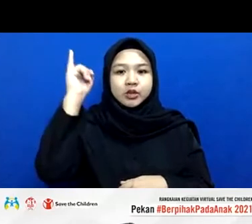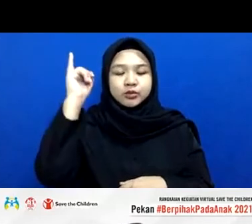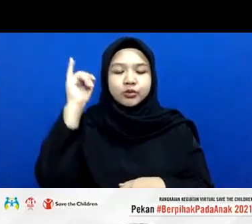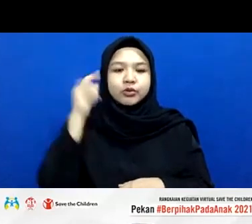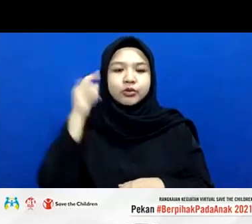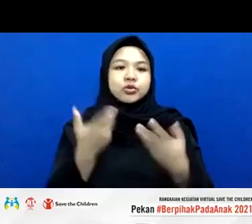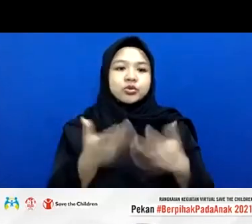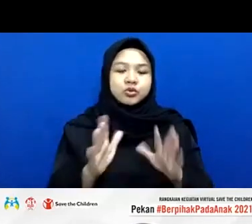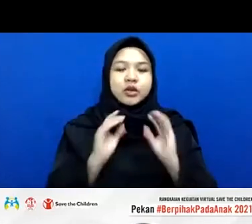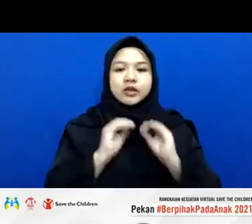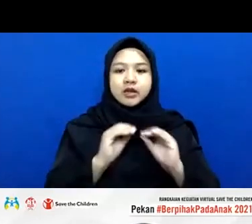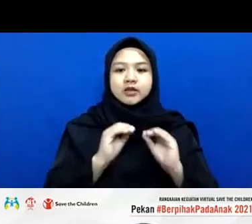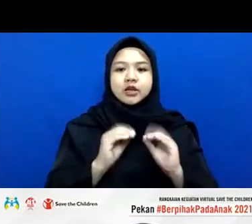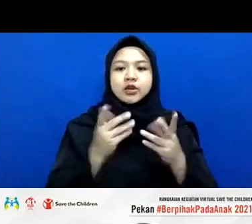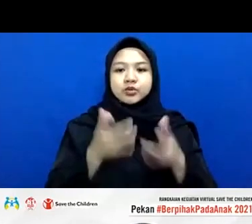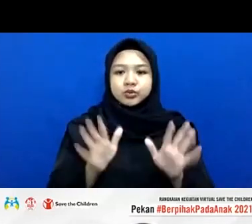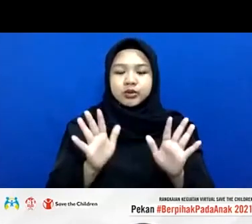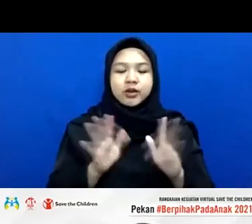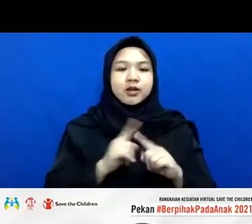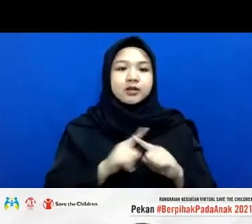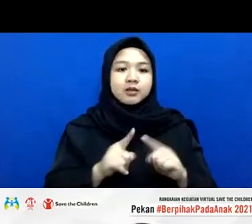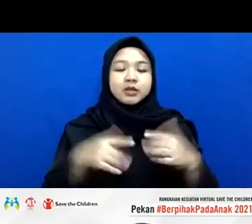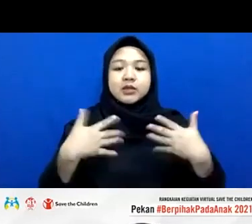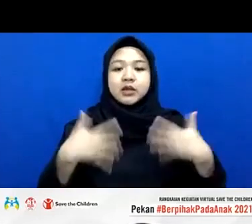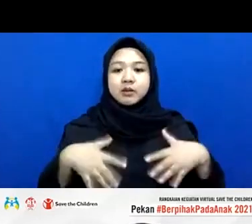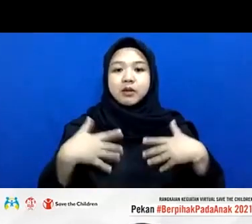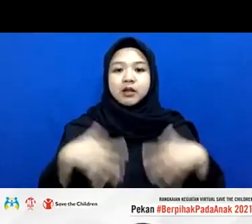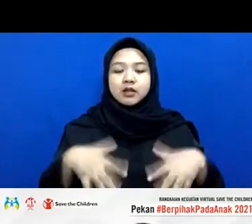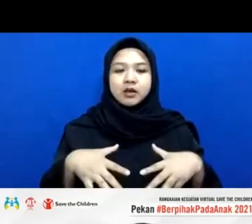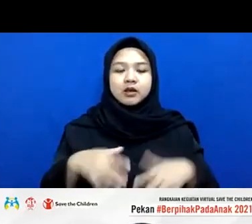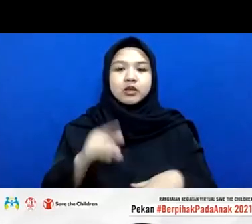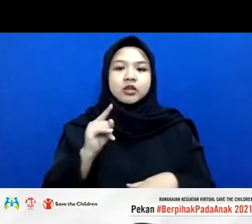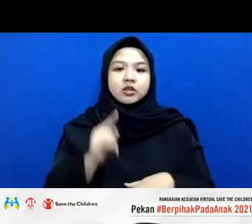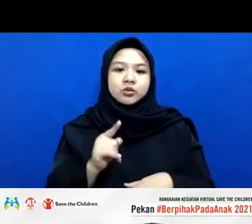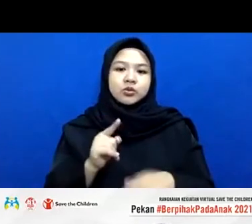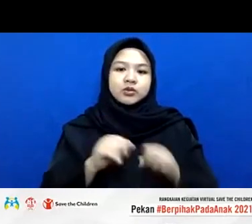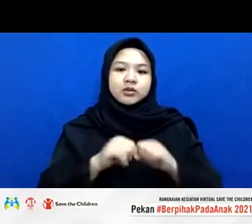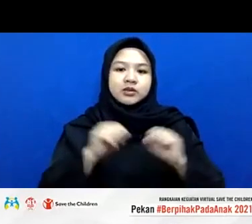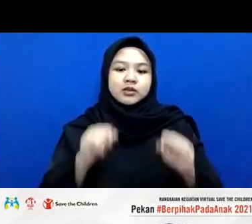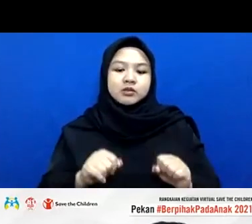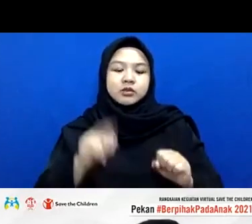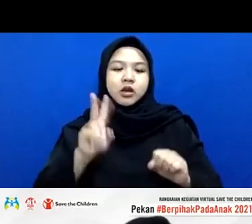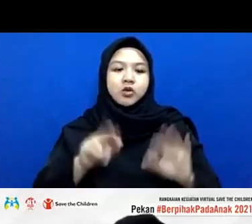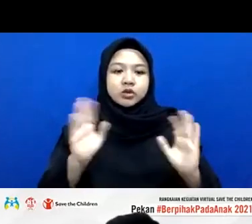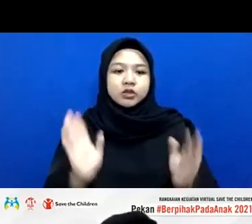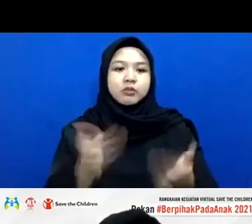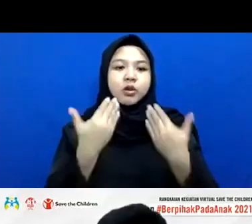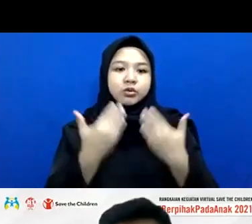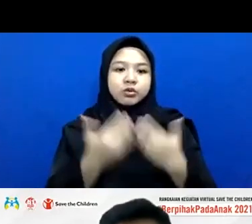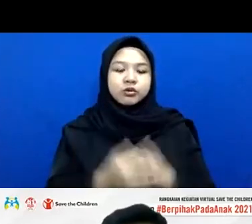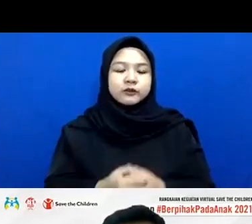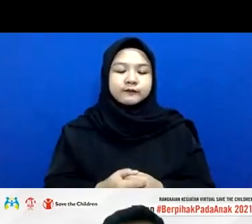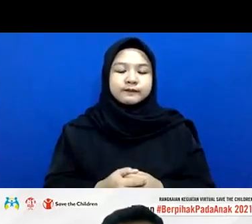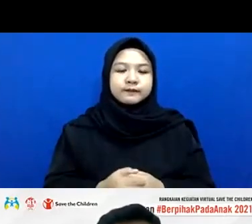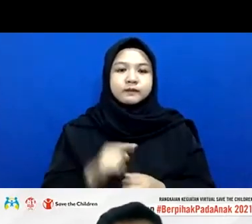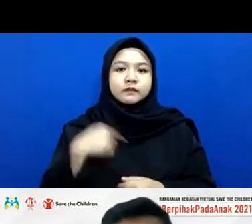sudah diajarkan. Tetapi secara praktek itu sistemnya harus dibangun ternyata. Dan